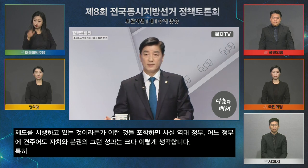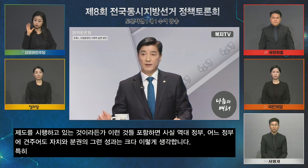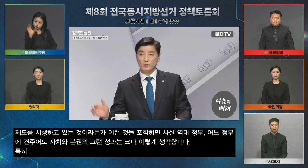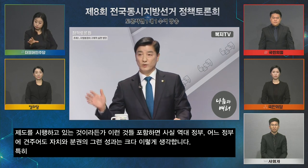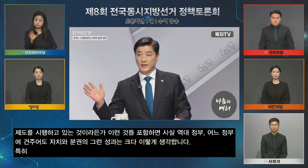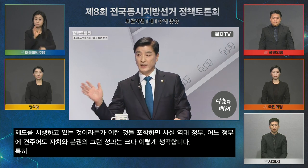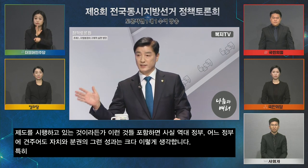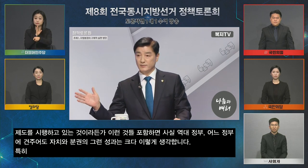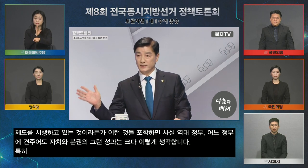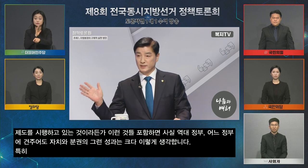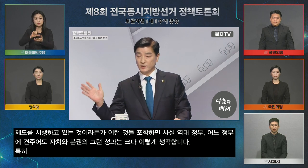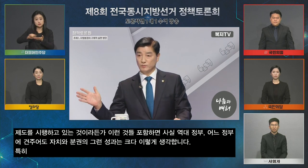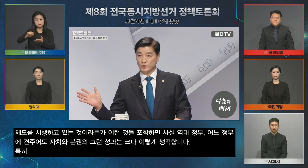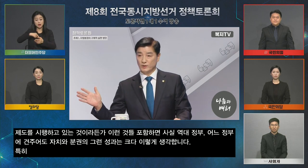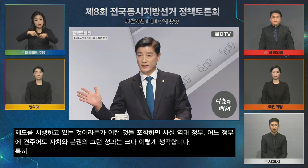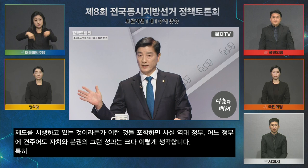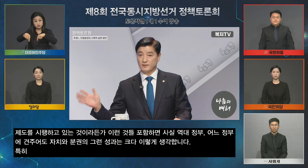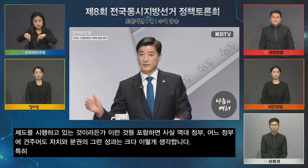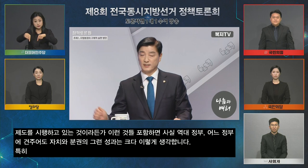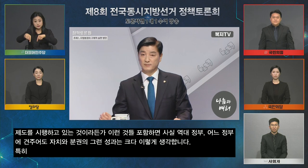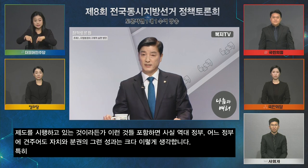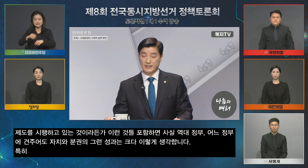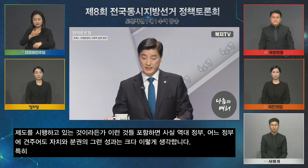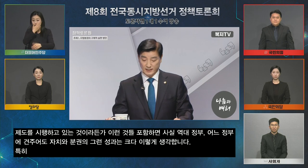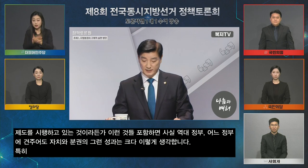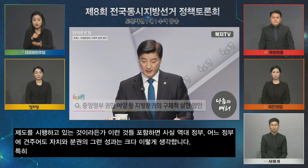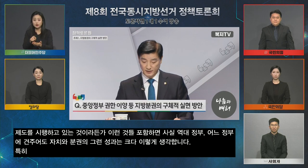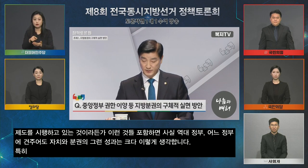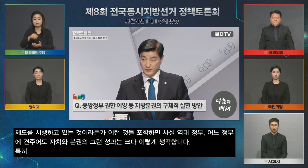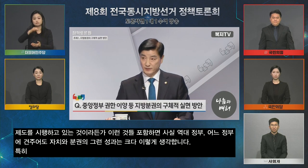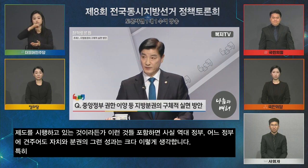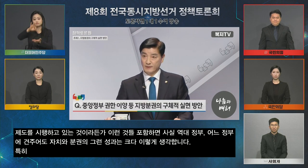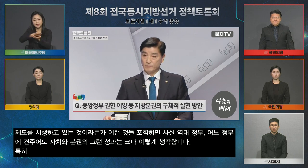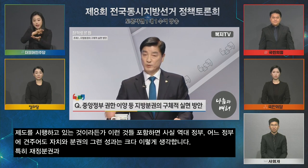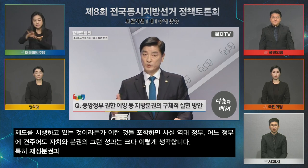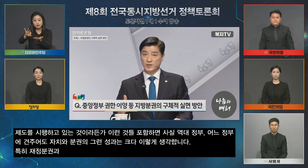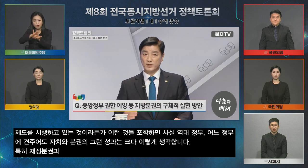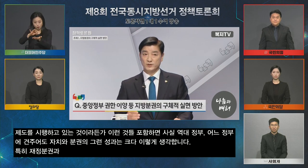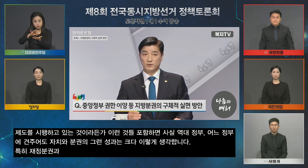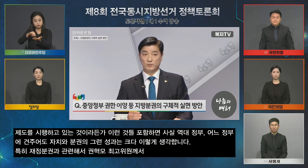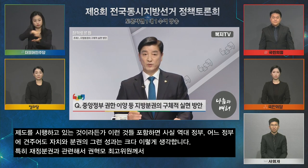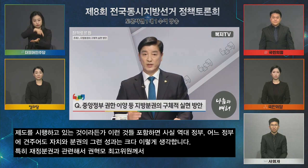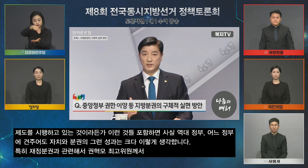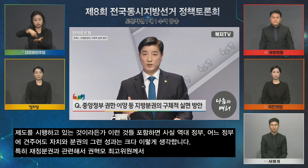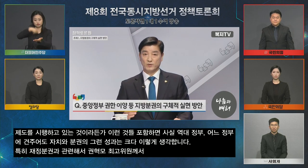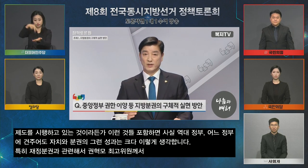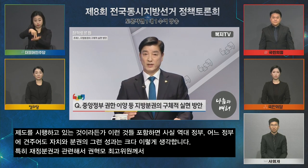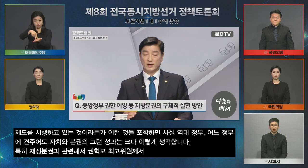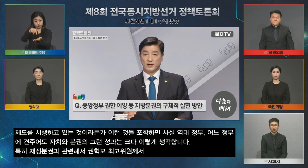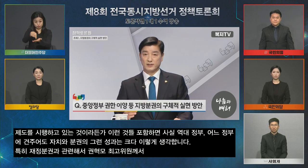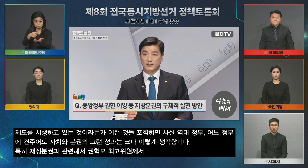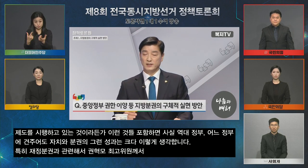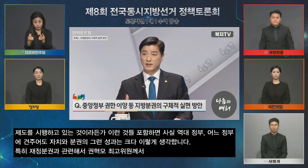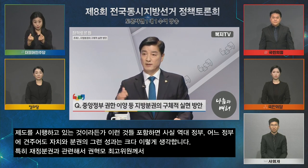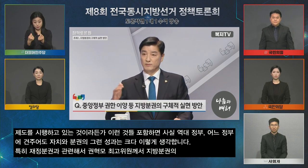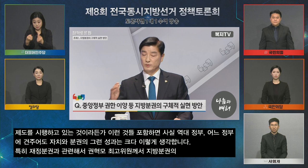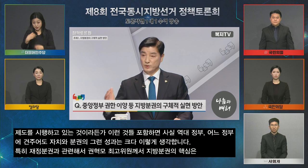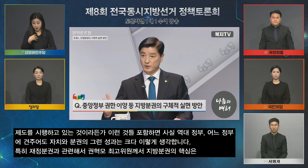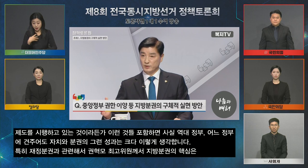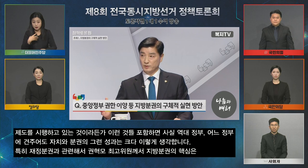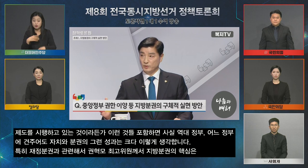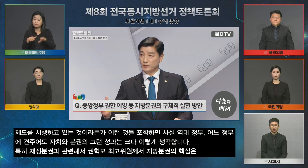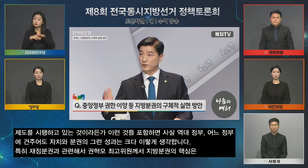지방분권의 핵심은 재정분권이다. 그런 말씀을 사실 하셨어요. 우리 문재인 정부의 성과를